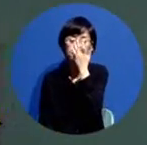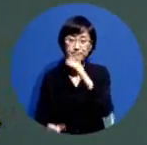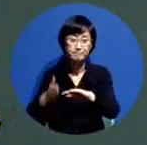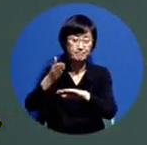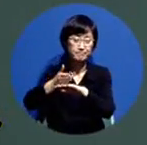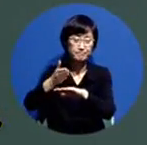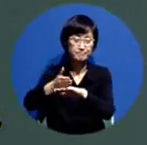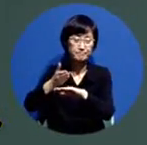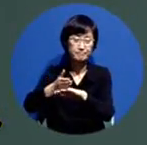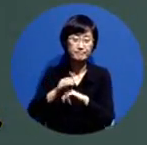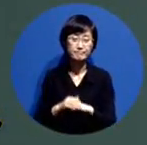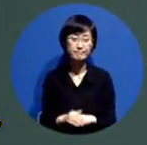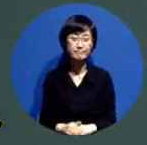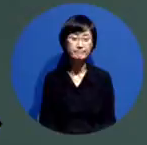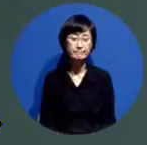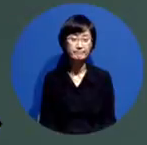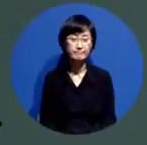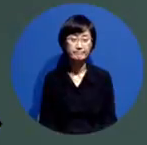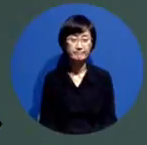감사합니다. 간시션.